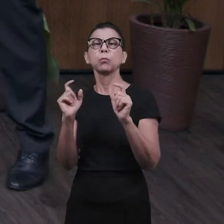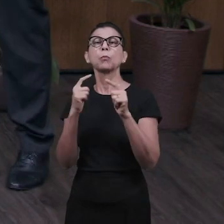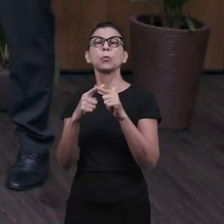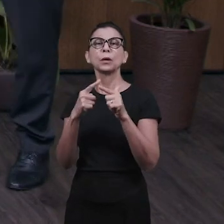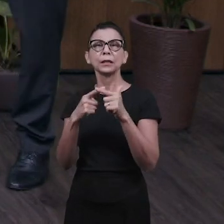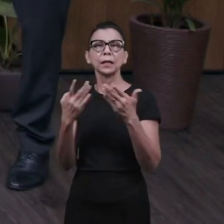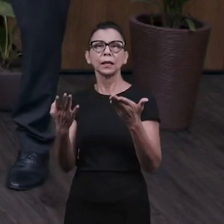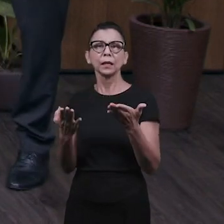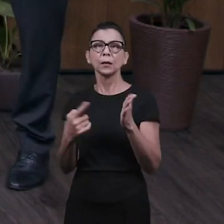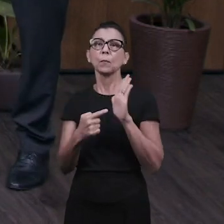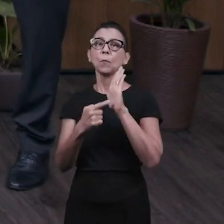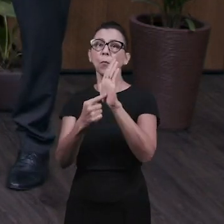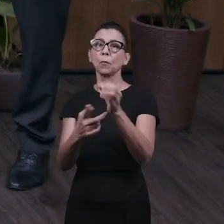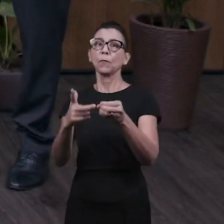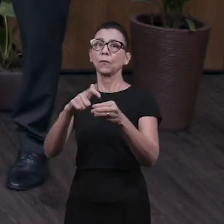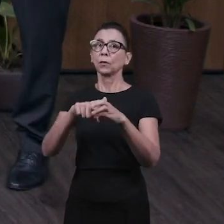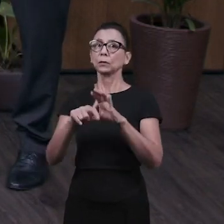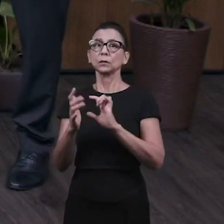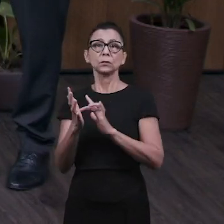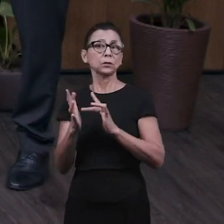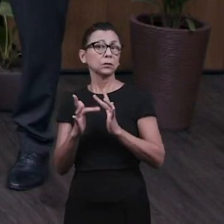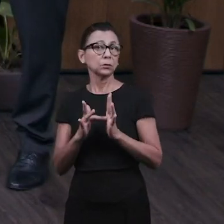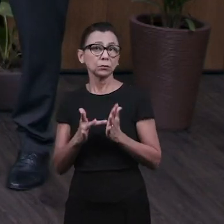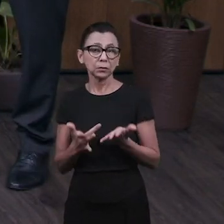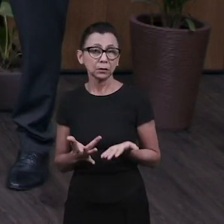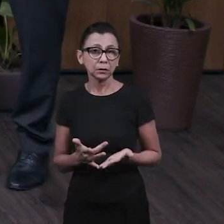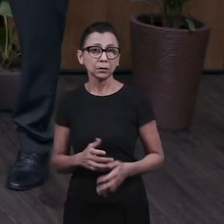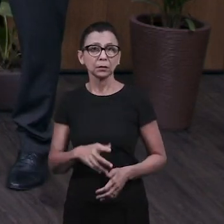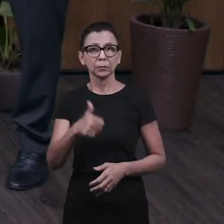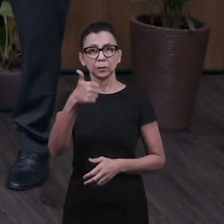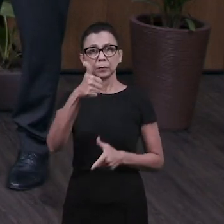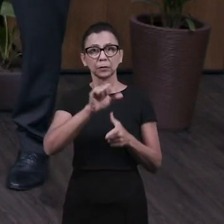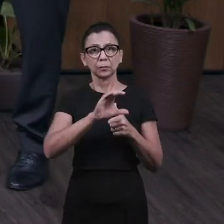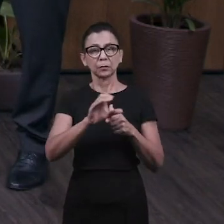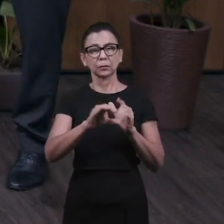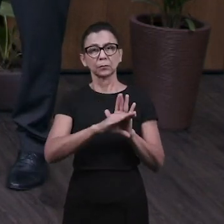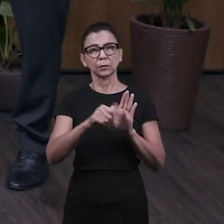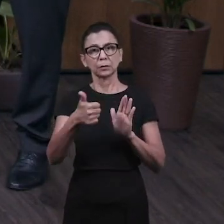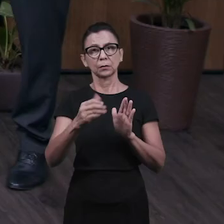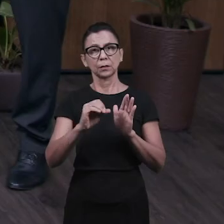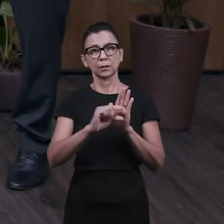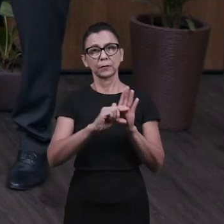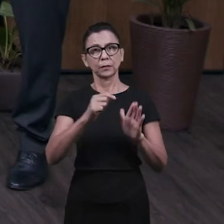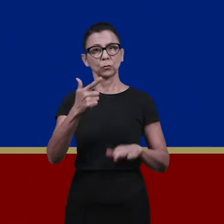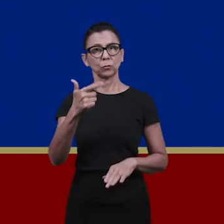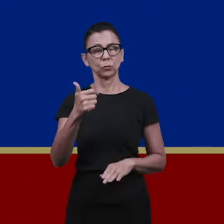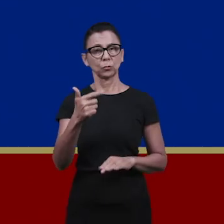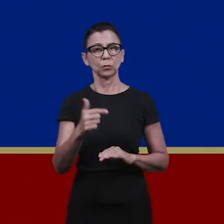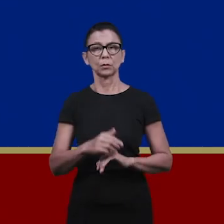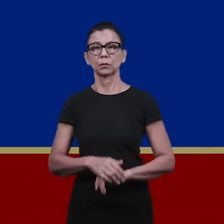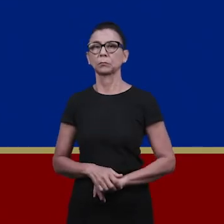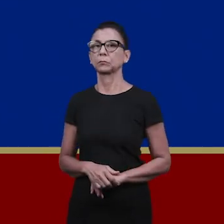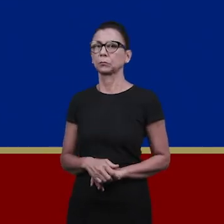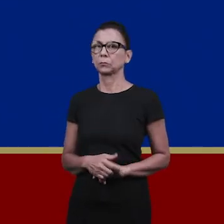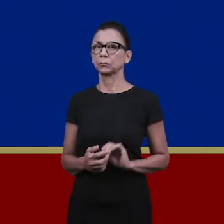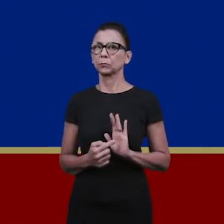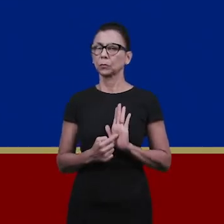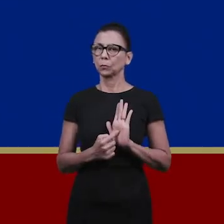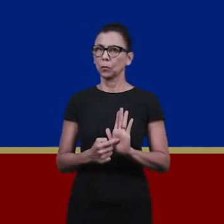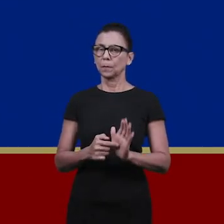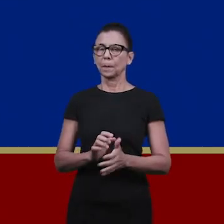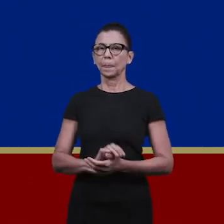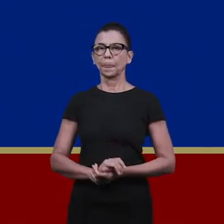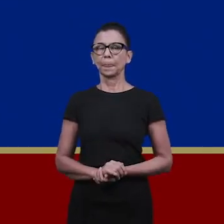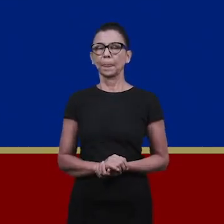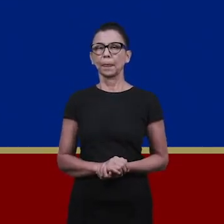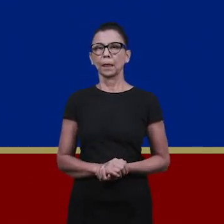et en vigilance par rapport au retour du Seigneur Jésus. 1 Corinthiens chapitre 10, verset 12 est écrit: